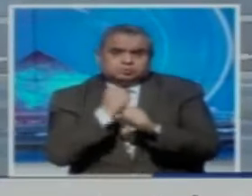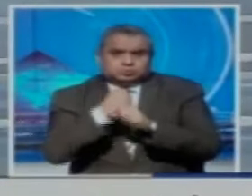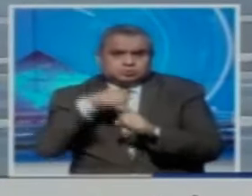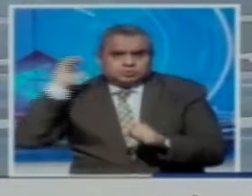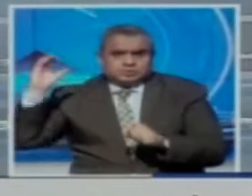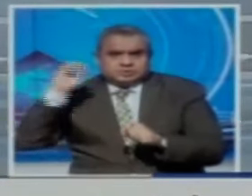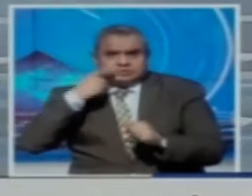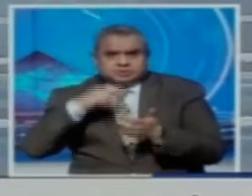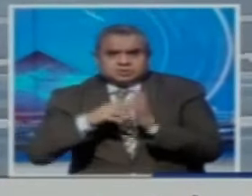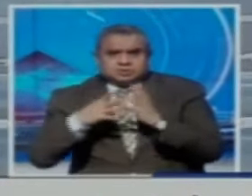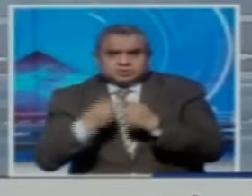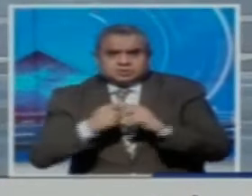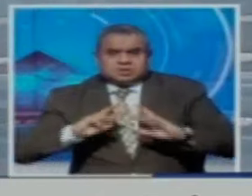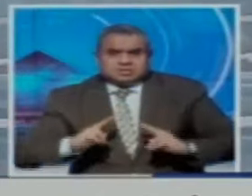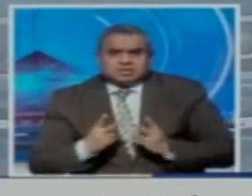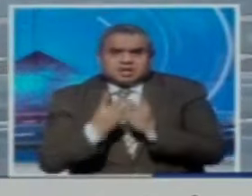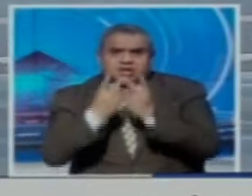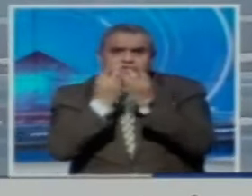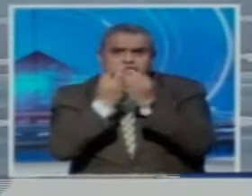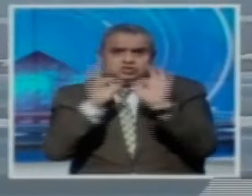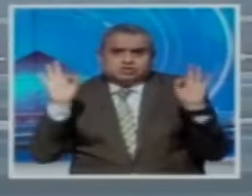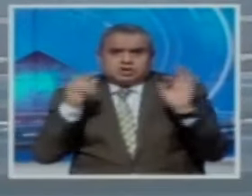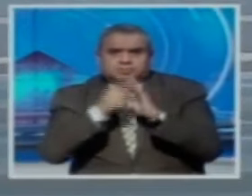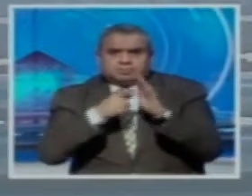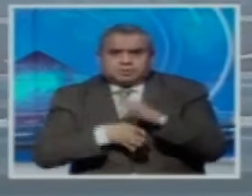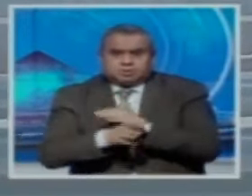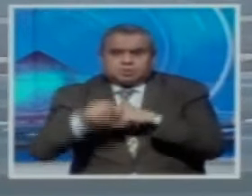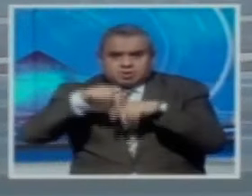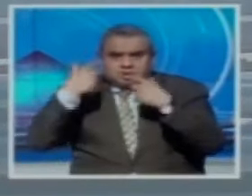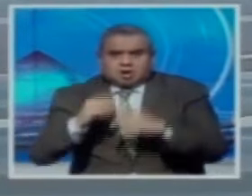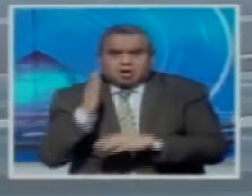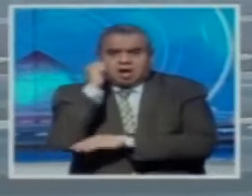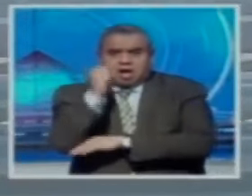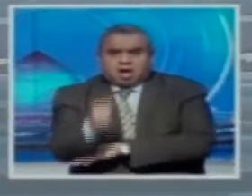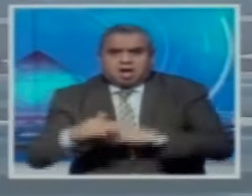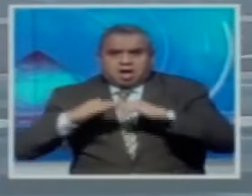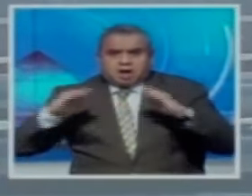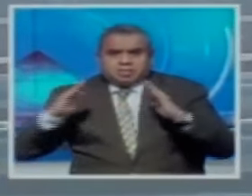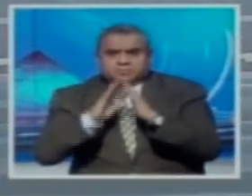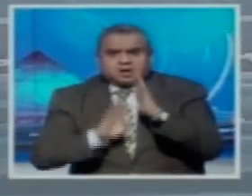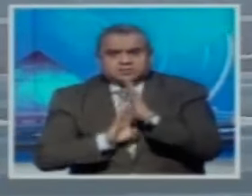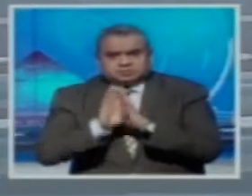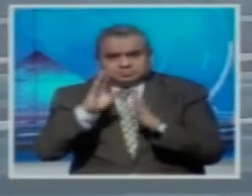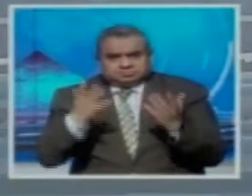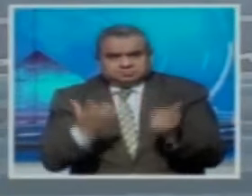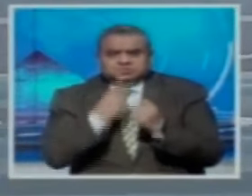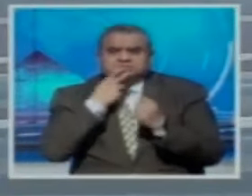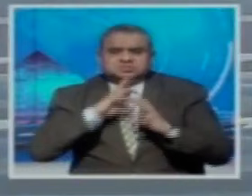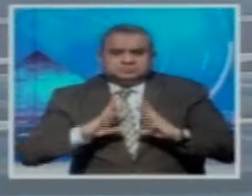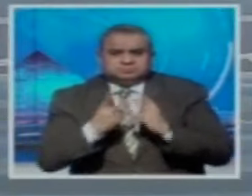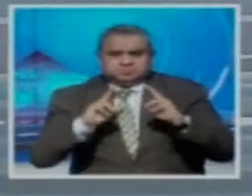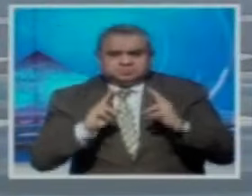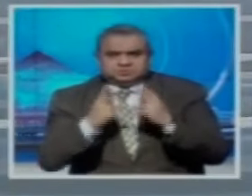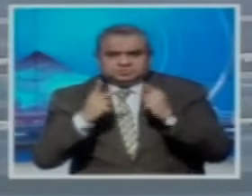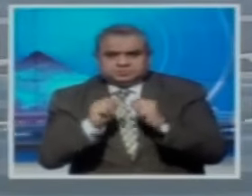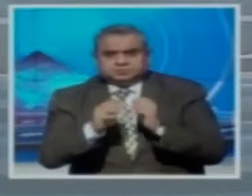جهود الرئيس السيسي لتحقيق التنمية الشاملة في كل بقعة من بقاع أرض مصر الغالية.